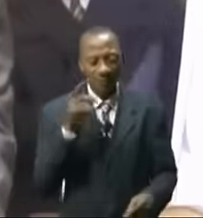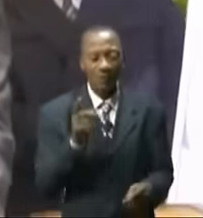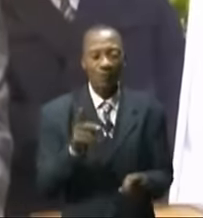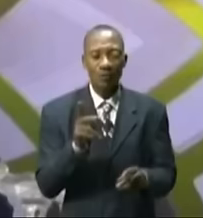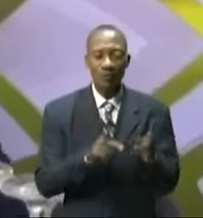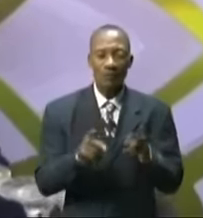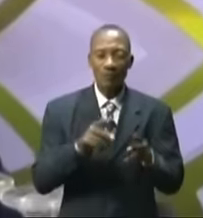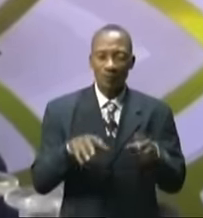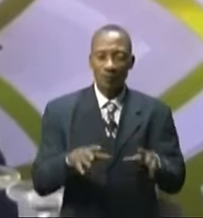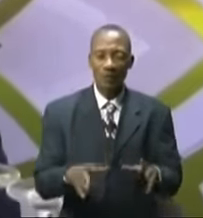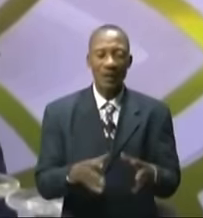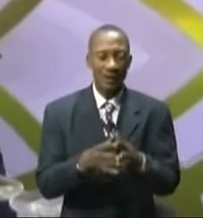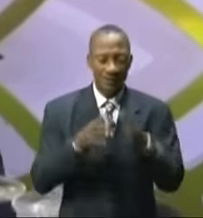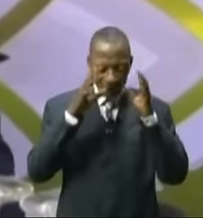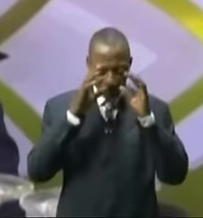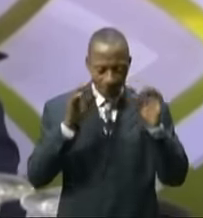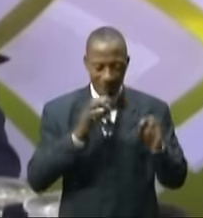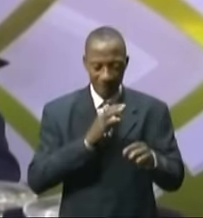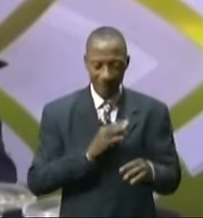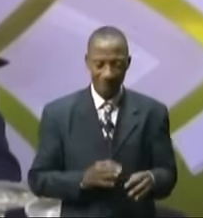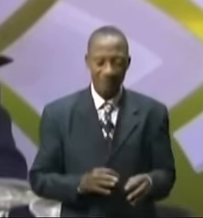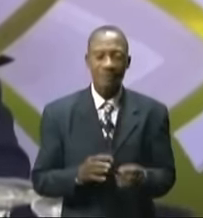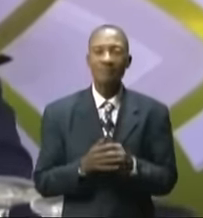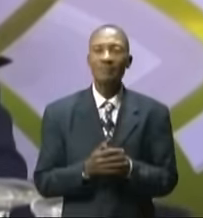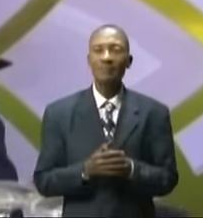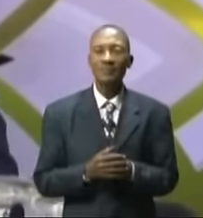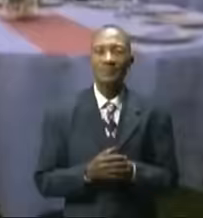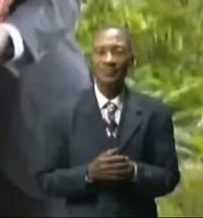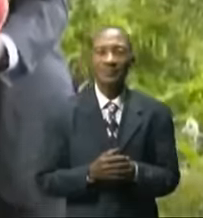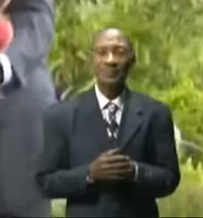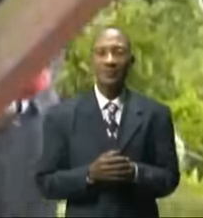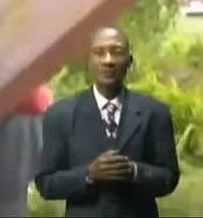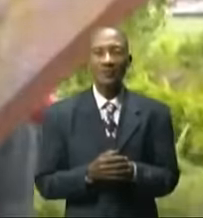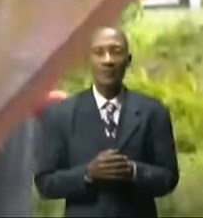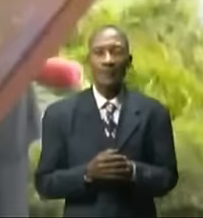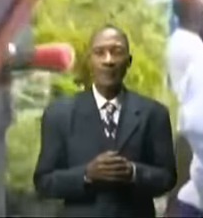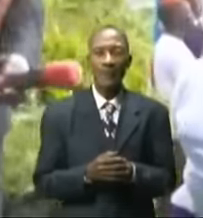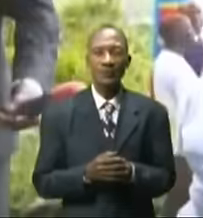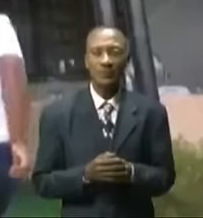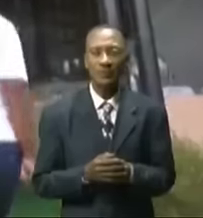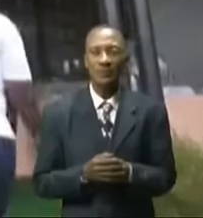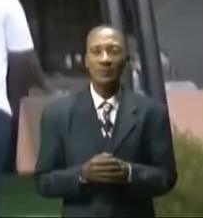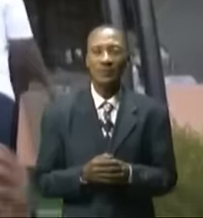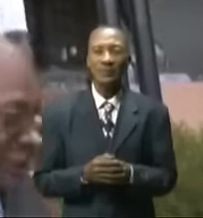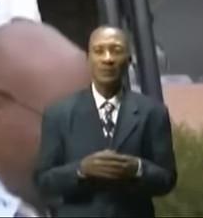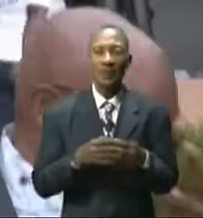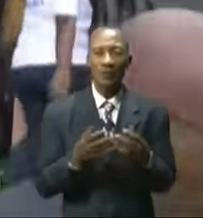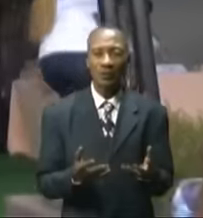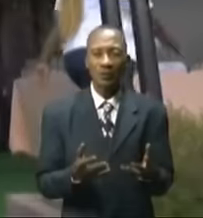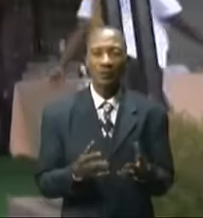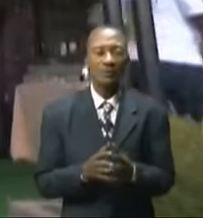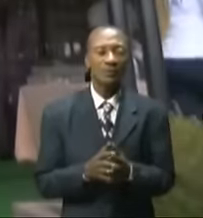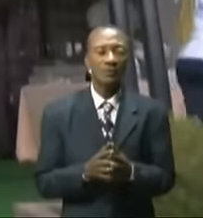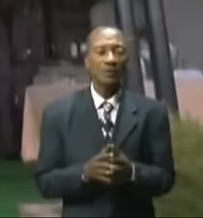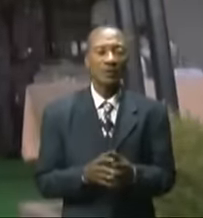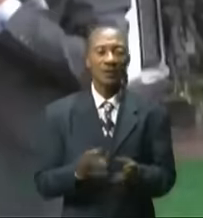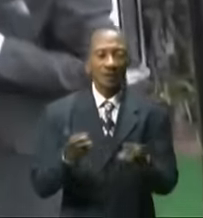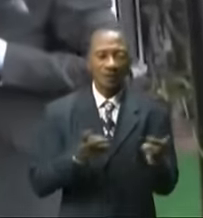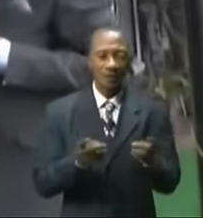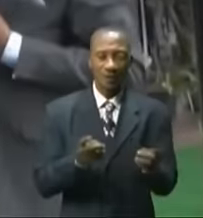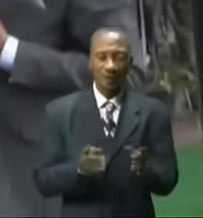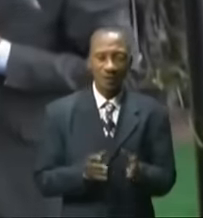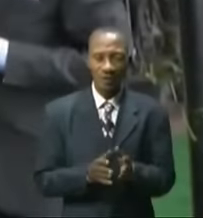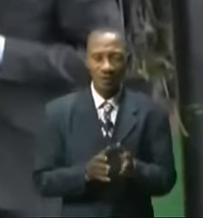de la haute direction que pilote le grand amiral Baudouin Liwanga. Envahi par un sentiment de joie, le directeur général, le